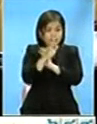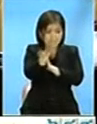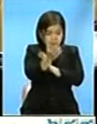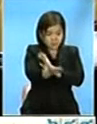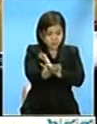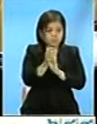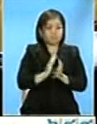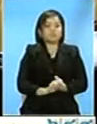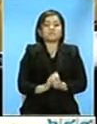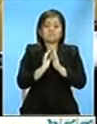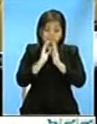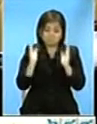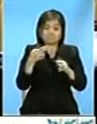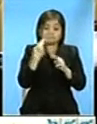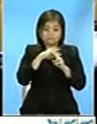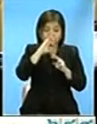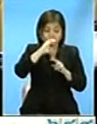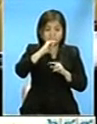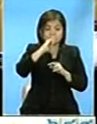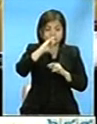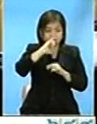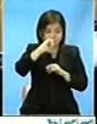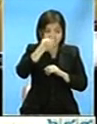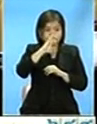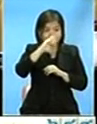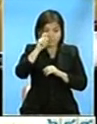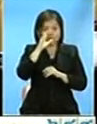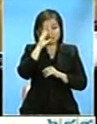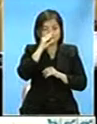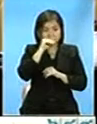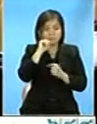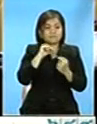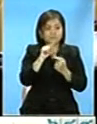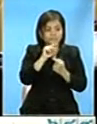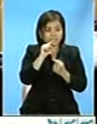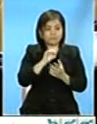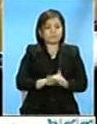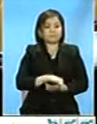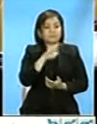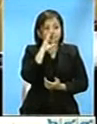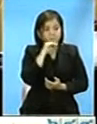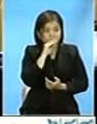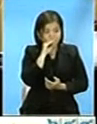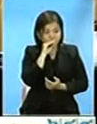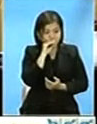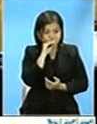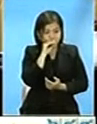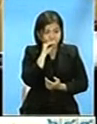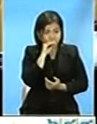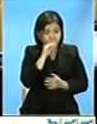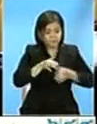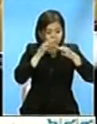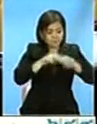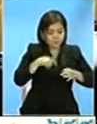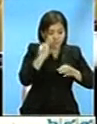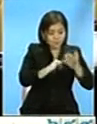ผมขอบคุณท่านจิรยุนะครับที่ได้กรุณากล่าวไว้สักครู่ว่า ท่านจะไม่ตัดสินว่าใครผิดใ